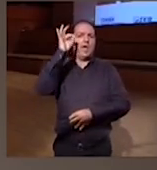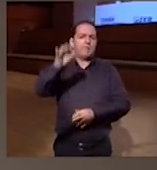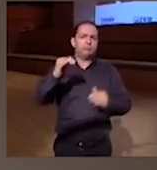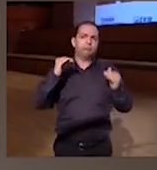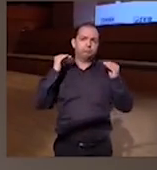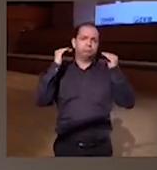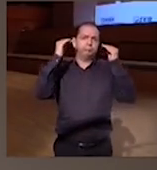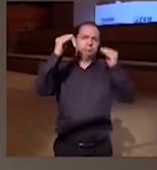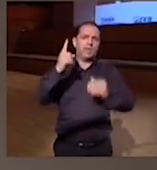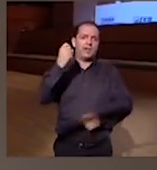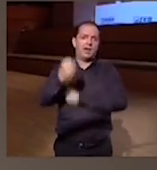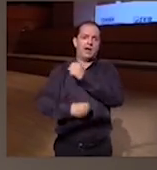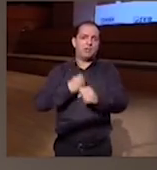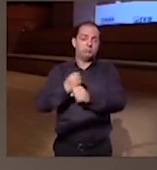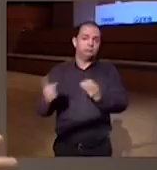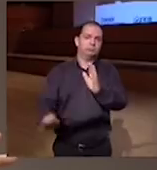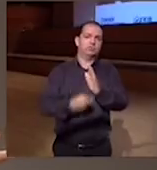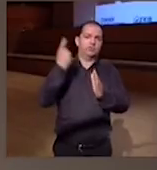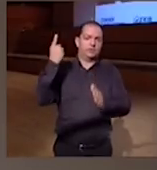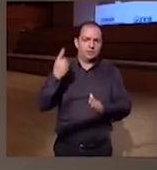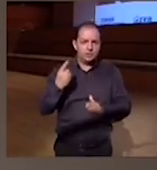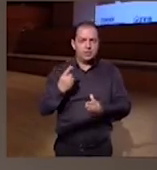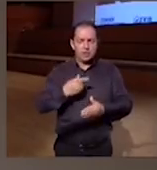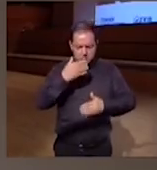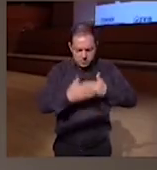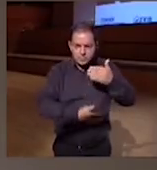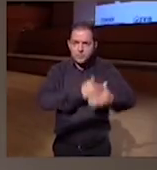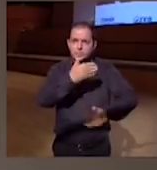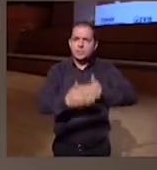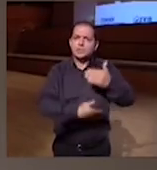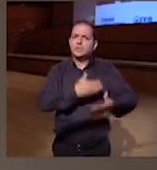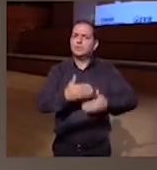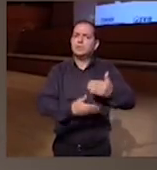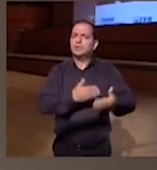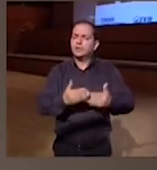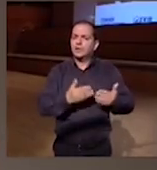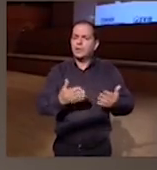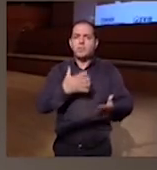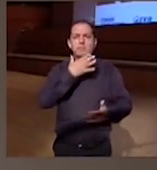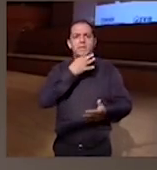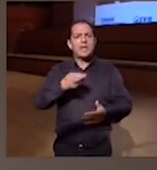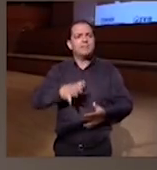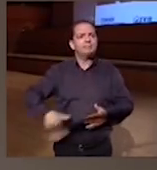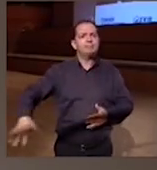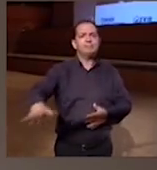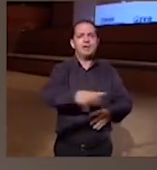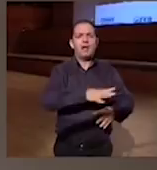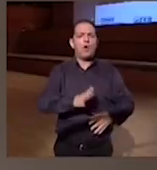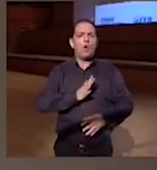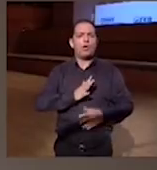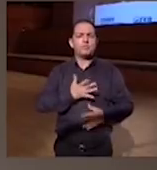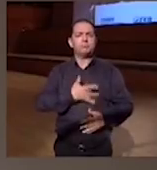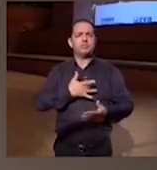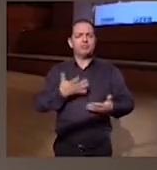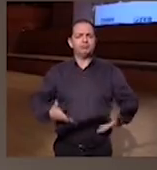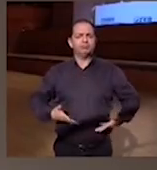της τελευταίας δεκαετίας. Όλα αυτά με τη σειρά τους επηρεάζουν και τους λεγόμενους ψυχολογικούς δείκτες της οικονομίας και